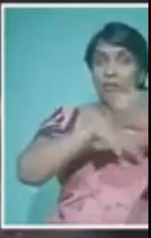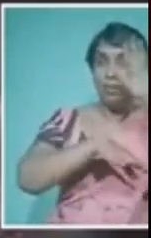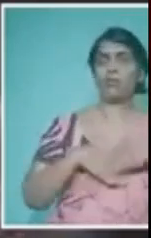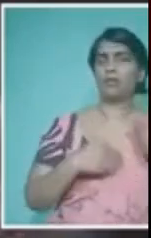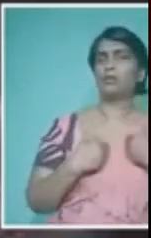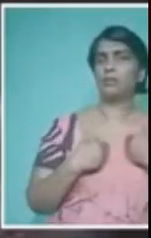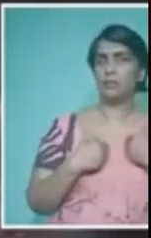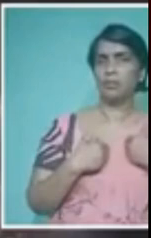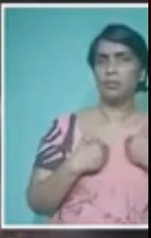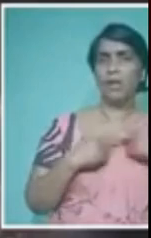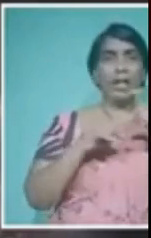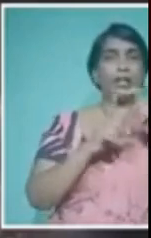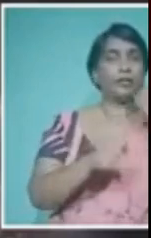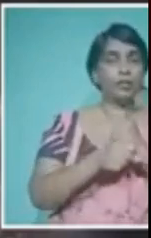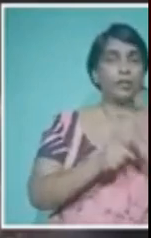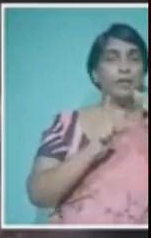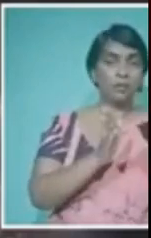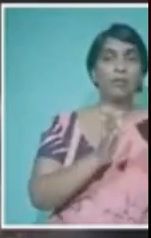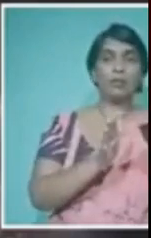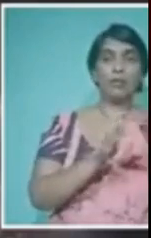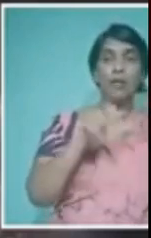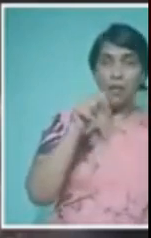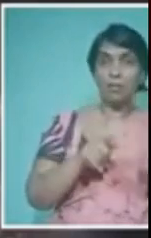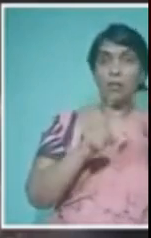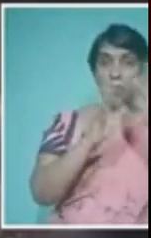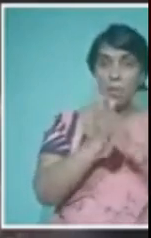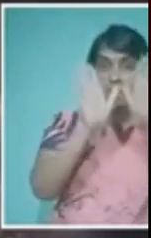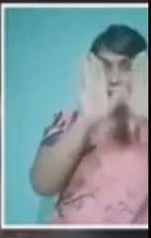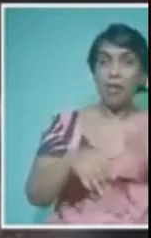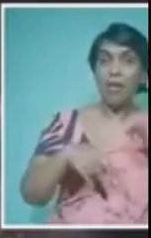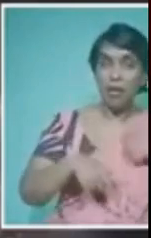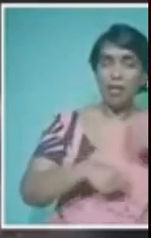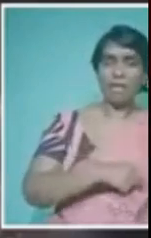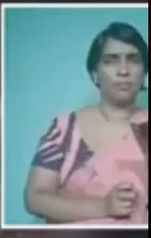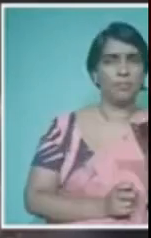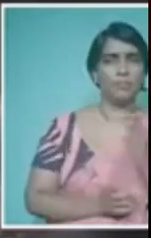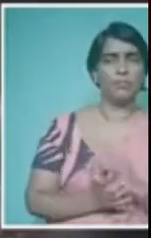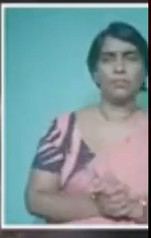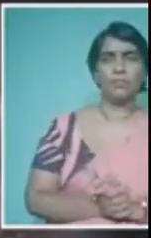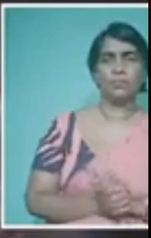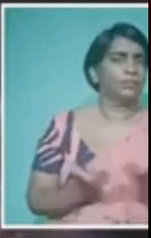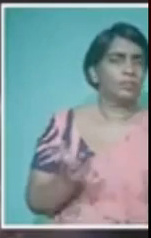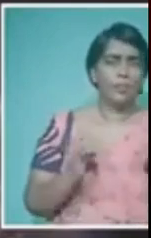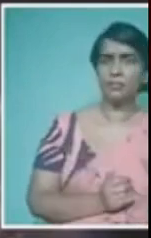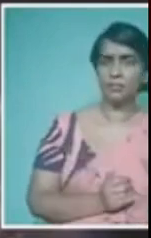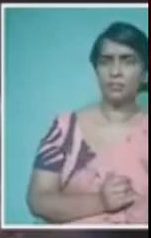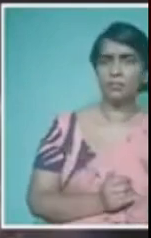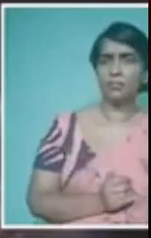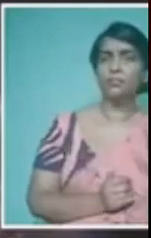අපිට වෙලා තියෙනවා. එදා දිනේෂ් ගුණවර්ධන අගමැතිතුමාට වෙච්ච දේ අද එතුමා අගමැතිතුමා ඉන්නකොට අපිට කරනවා එතුමා මේ පැත්තේ ඉඳගෙන. මේක කොච්චර